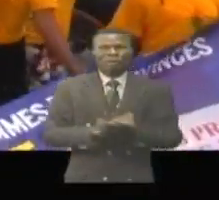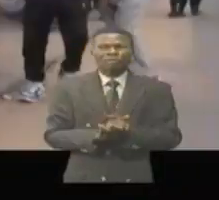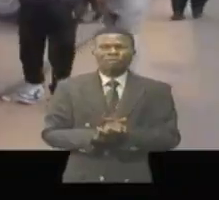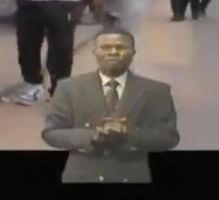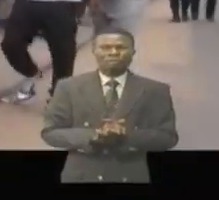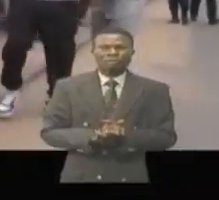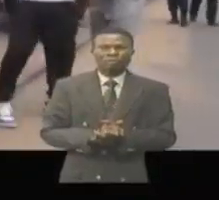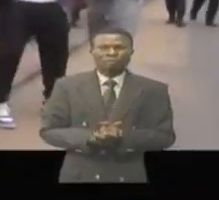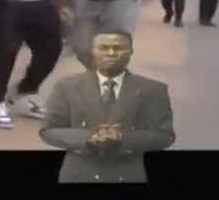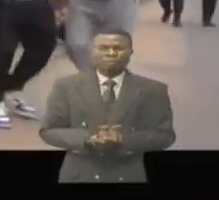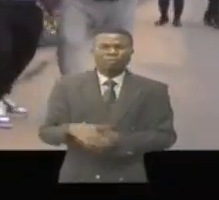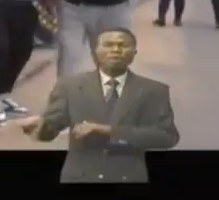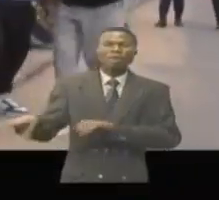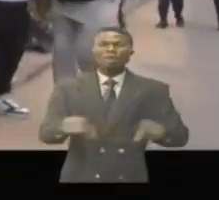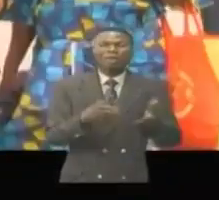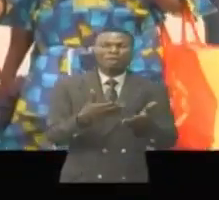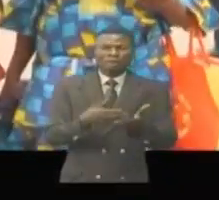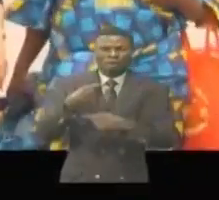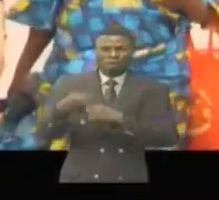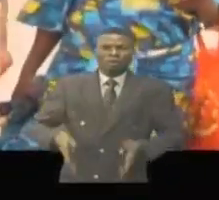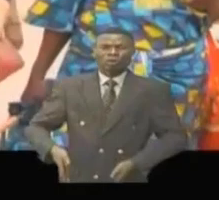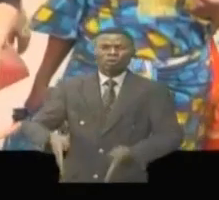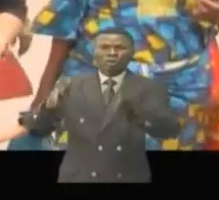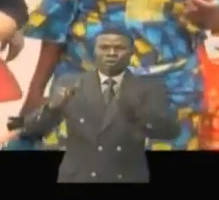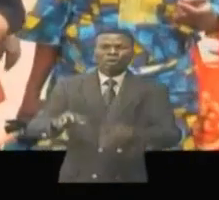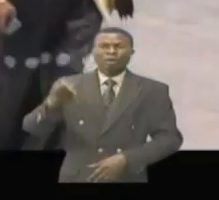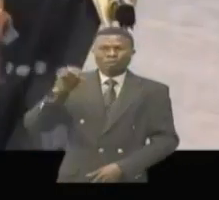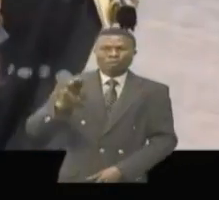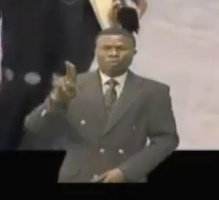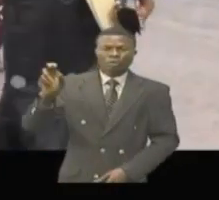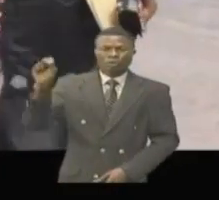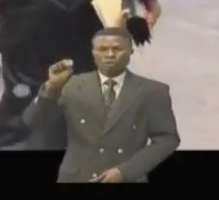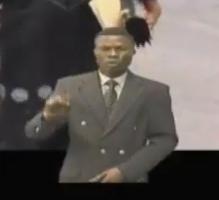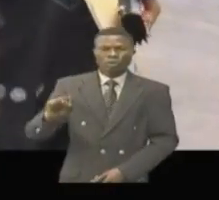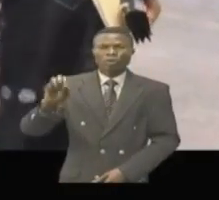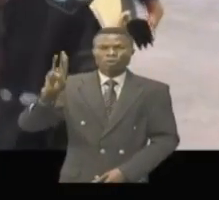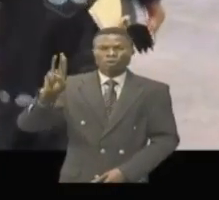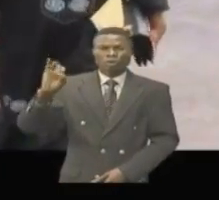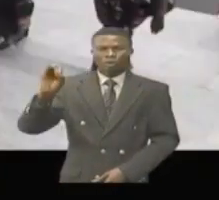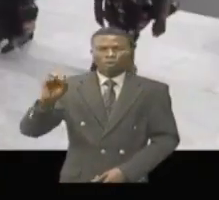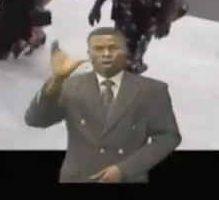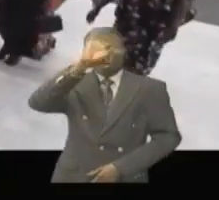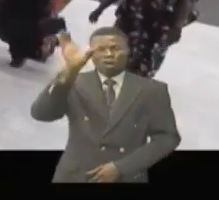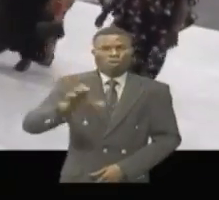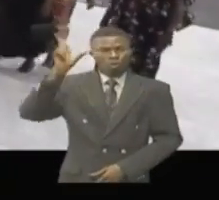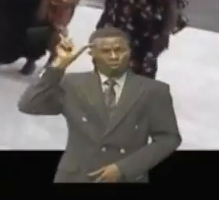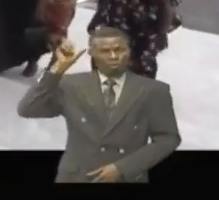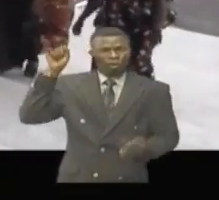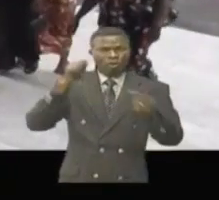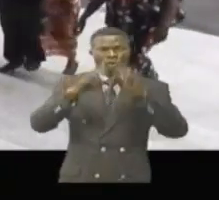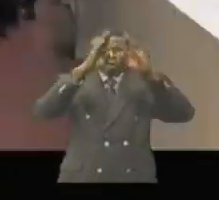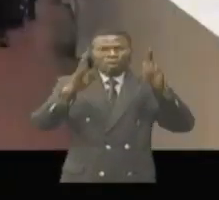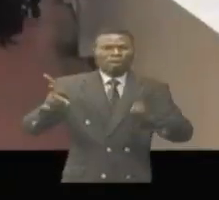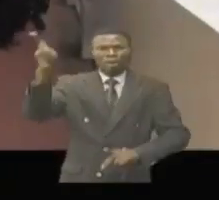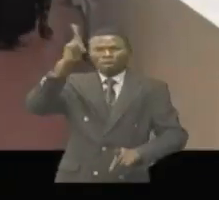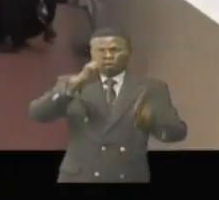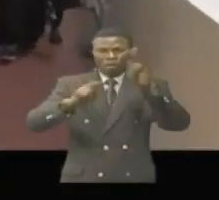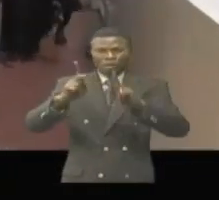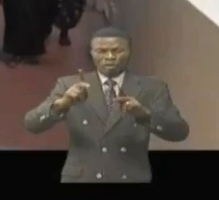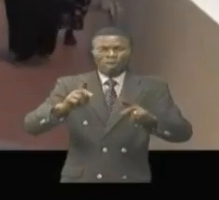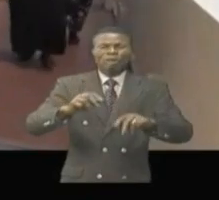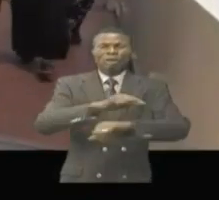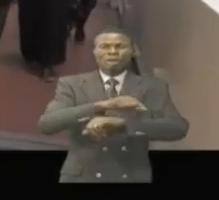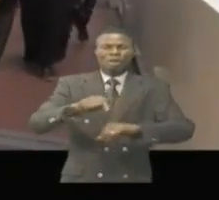Cette manifestation est partie du croisement de l'avenue Mouchi et Niangwe dans la commune de Lingwala jusqu'au palais du peuple, siège du